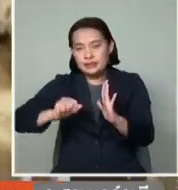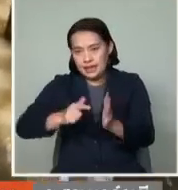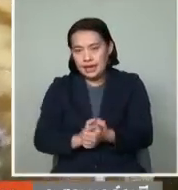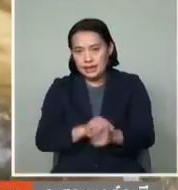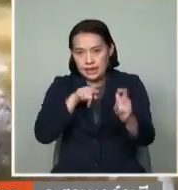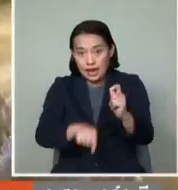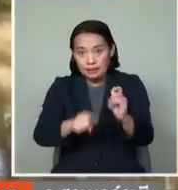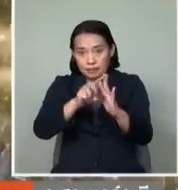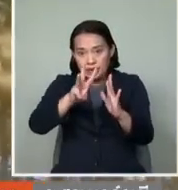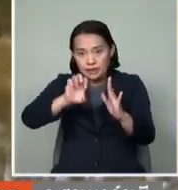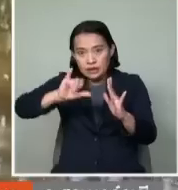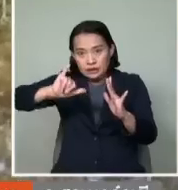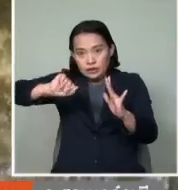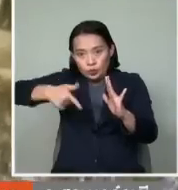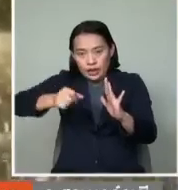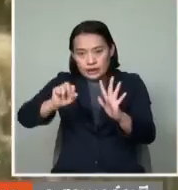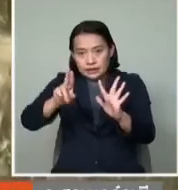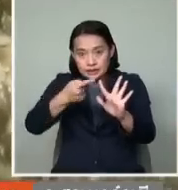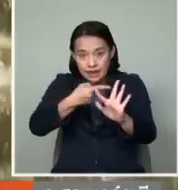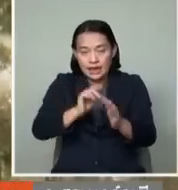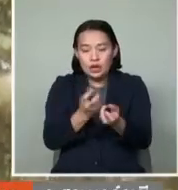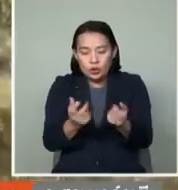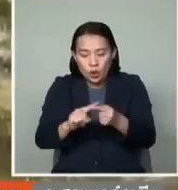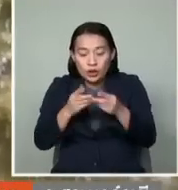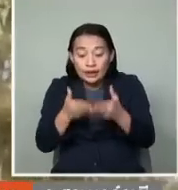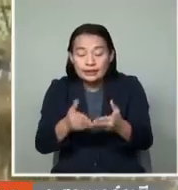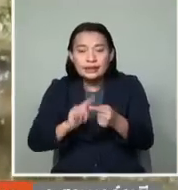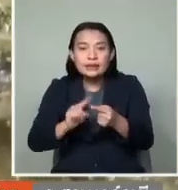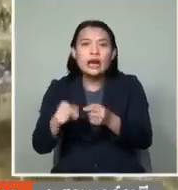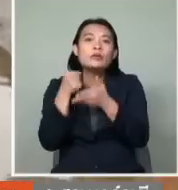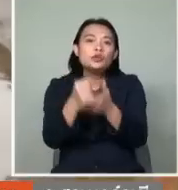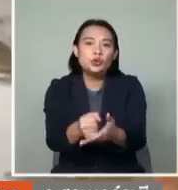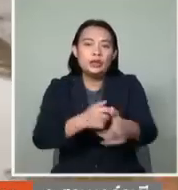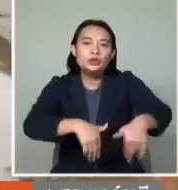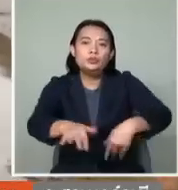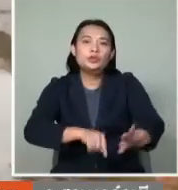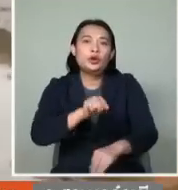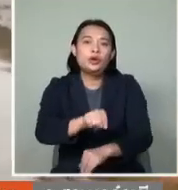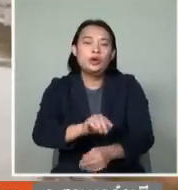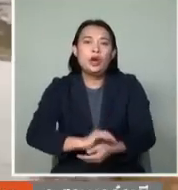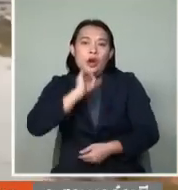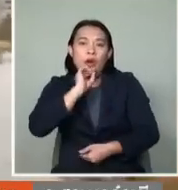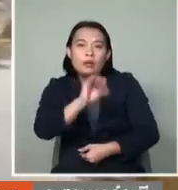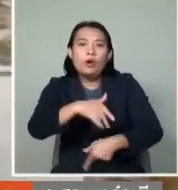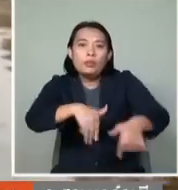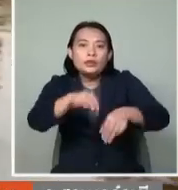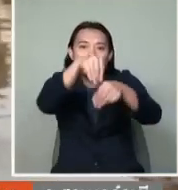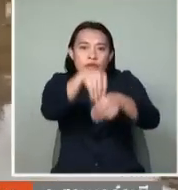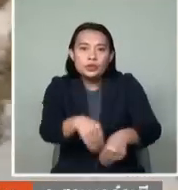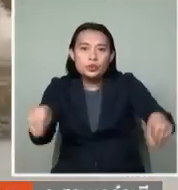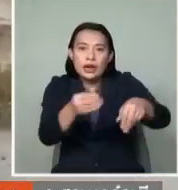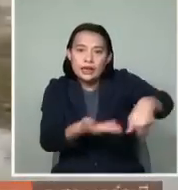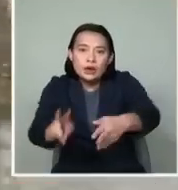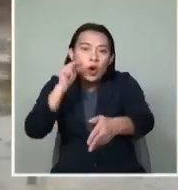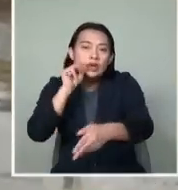ก็ได้เตรียมเครื่องมืออุปกรณ์เรือพร้อมให้ความช่วยเหลือผู้ที่ประสบภัยแล้วก็พร้อมที่จะแจ้งให้ประชาชนที่อาศัยอยู่ริมคลองอีปัน